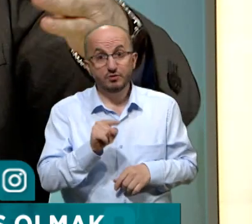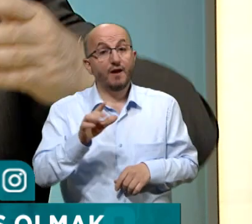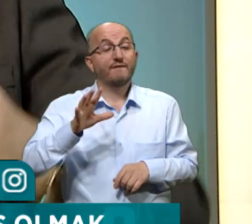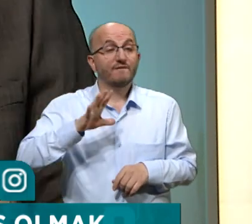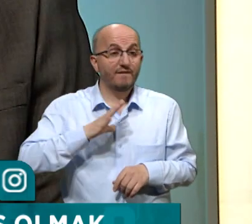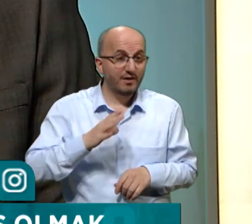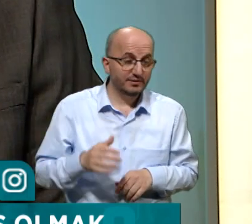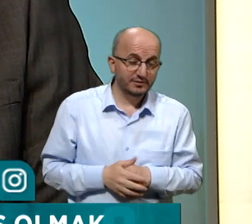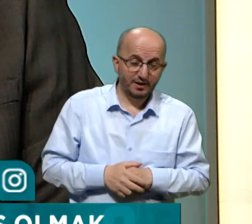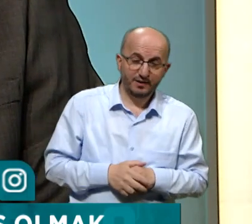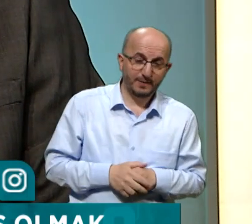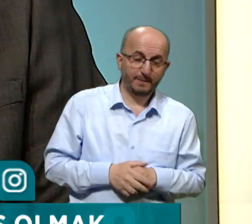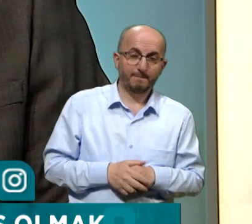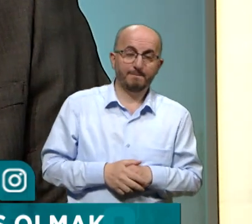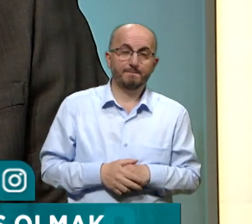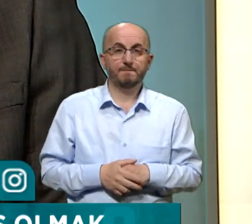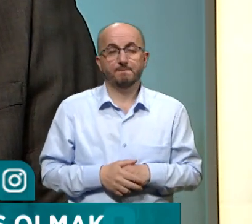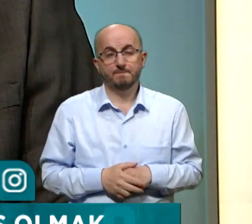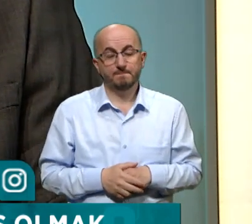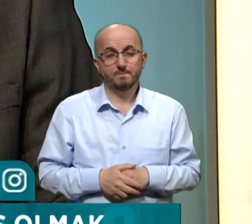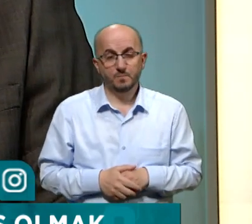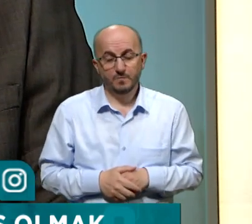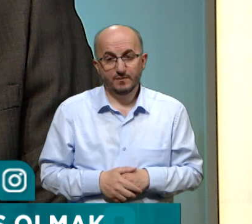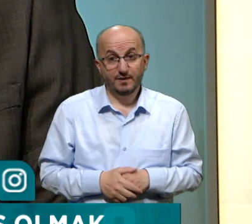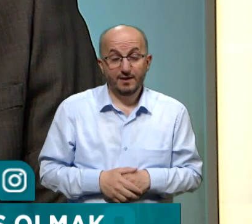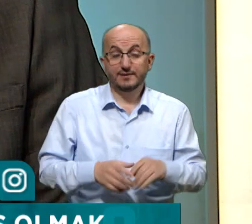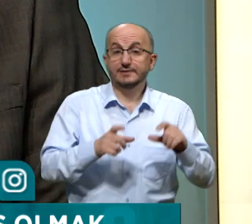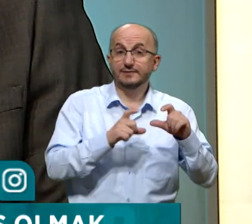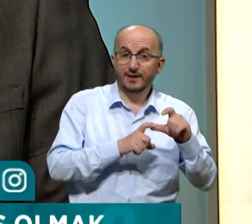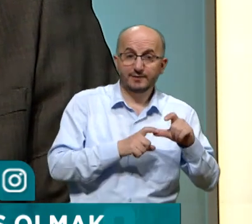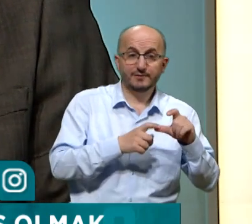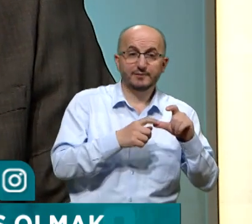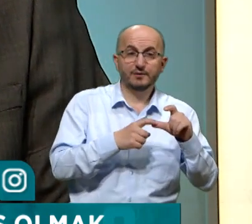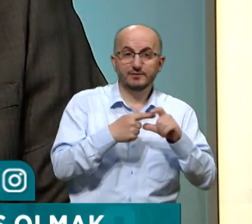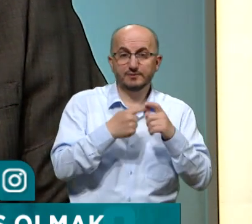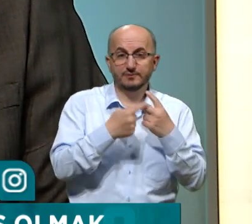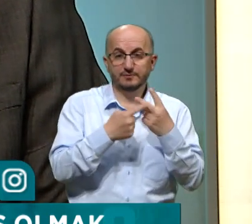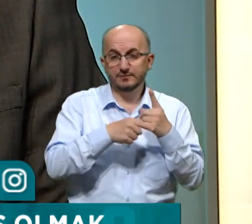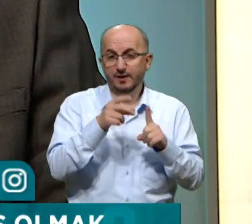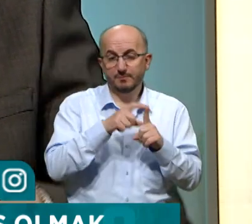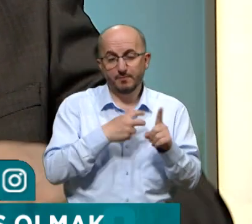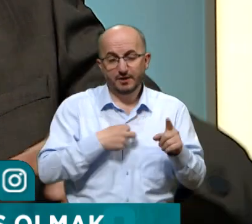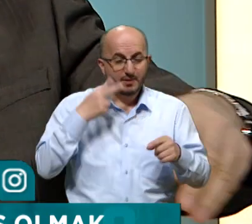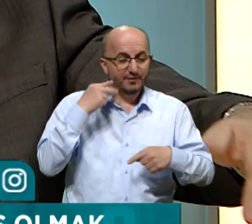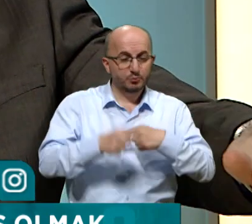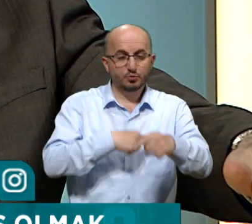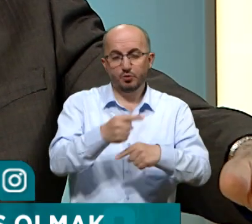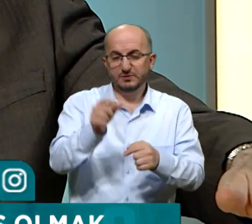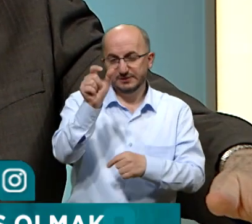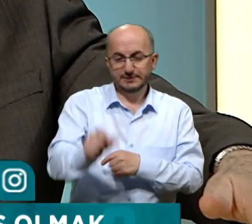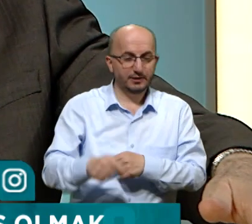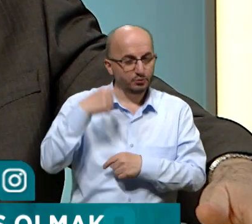gider ama Düşün ki bir evladı Resul dediğimiz Seyit olan bir insan düşünün bu hem